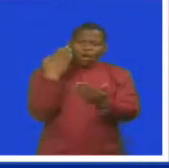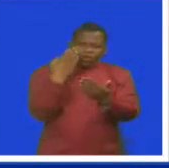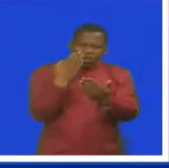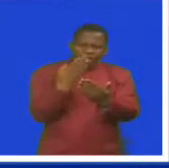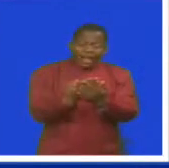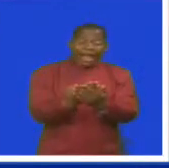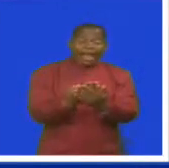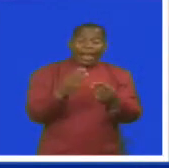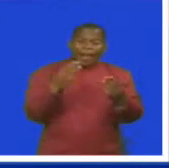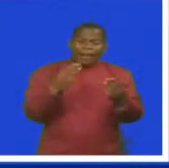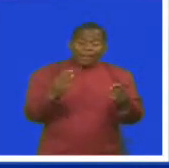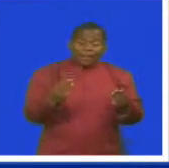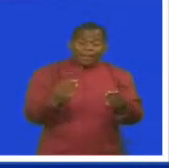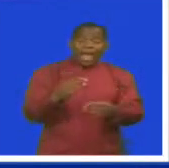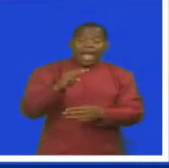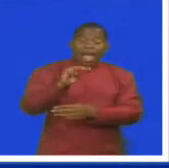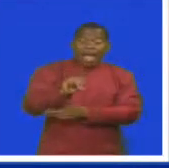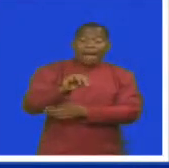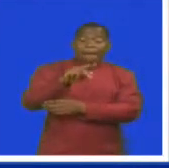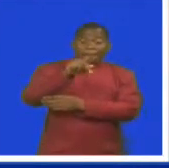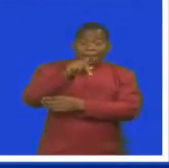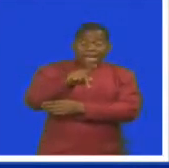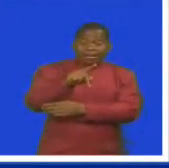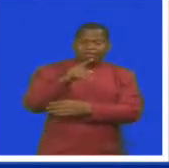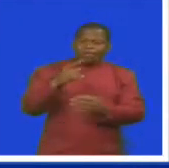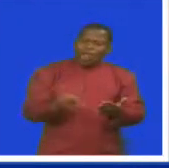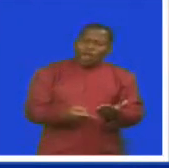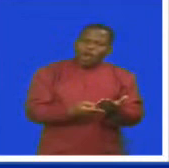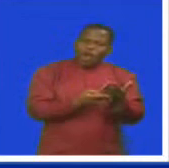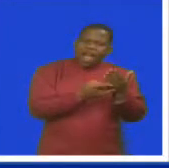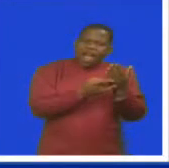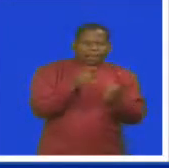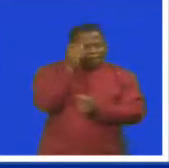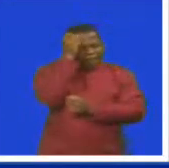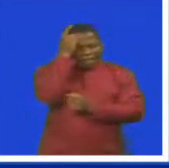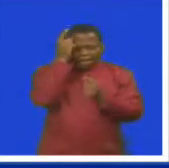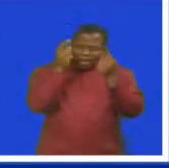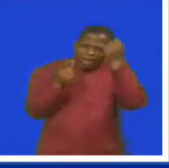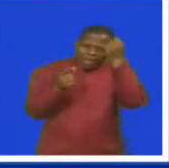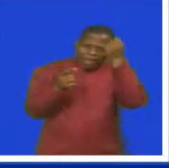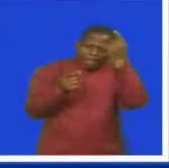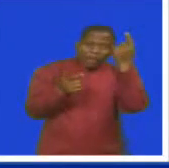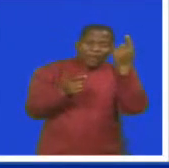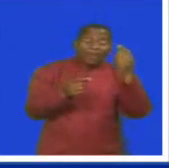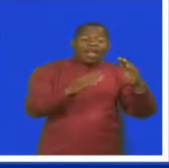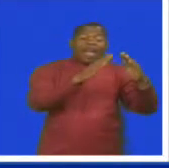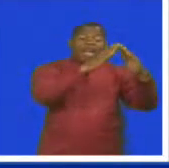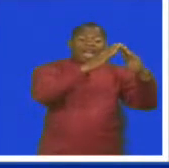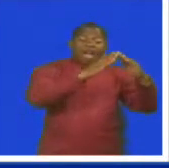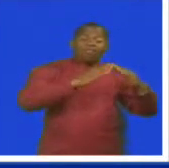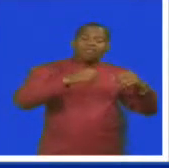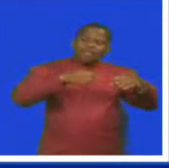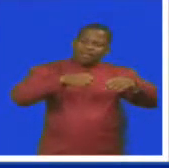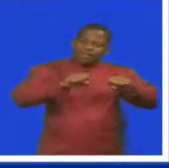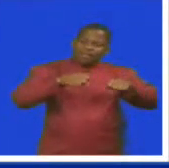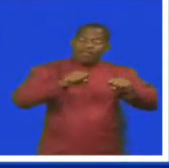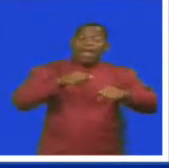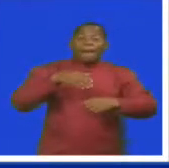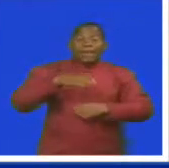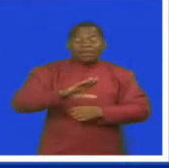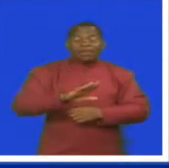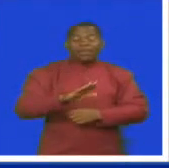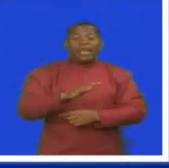nanabo balitiko lapho abona ngathi kunesidzingo ngakhona invuna ke itawutsi ingahambela tonke tifundza dotine telive